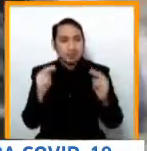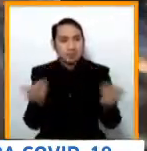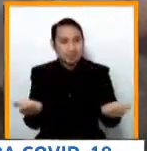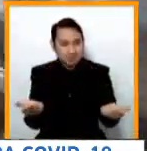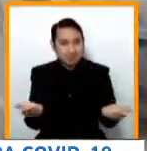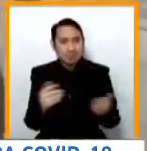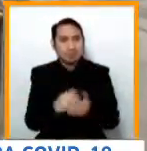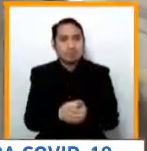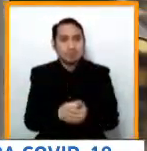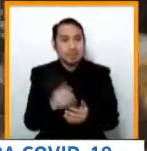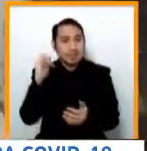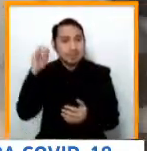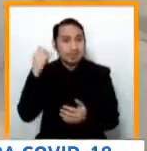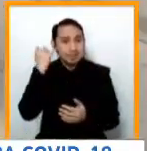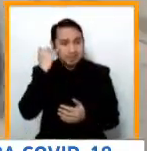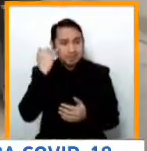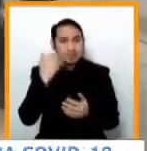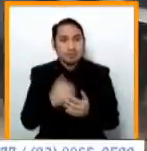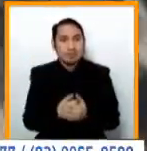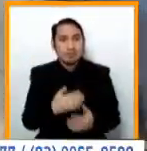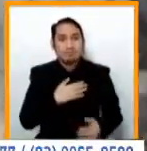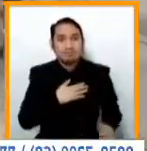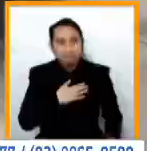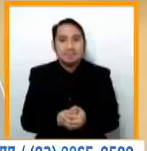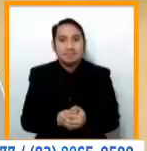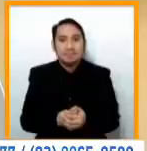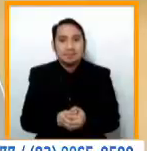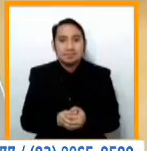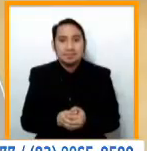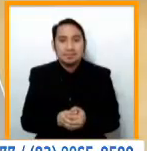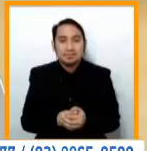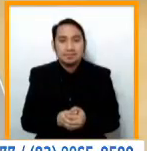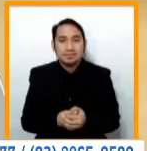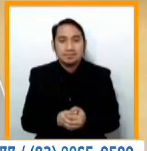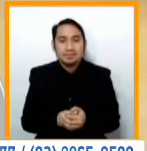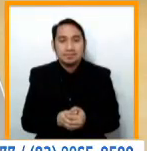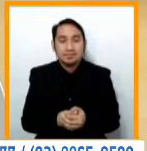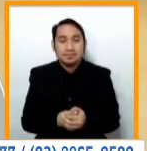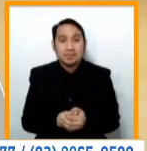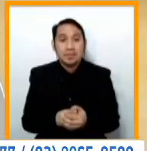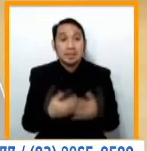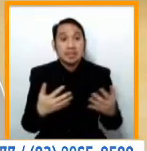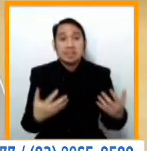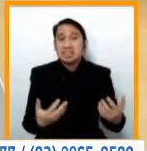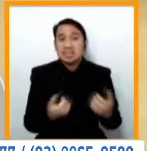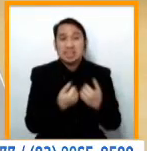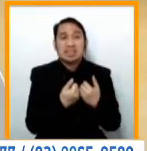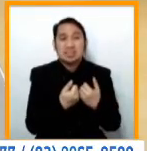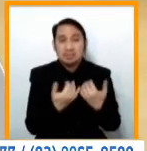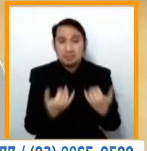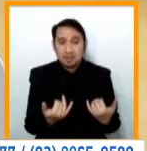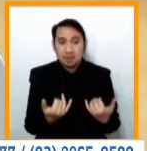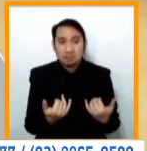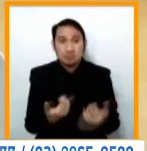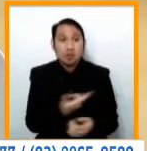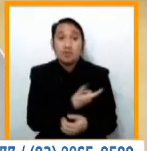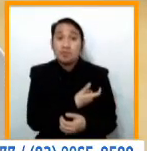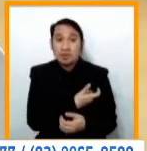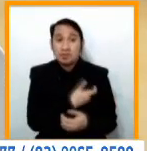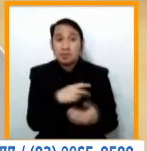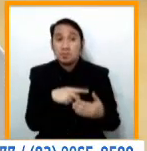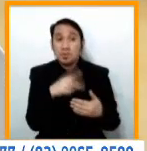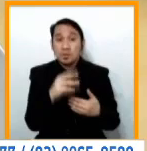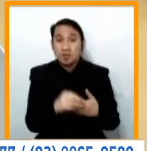po si James Agustin, Buong Puso para sa Pilipino. Isa sa mga hamon na kinakaharap ng vaccination program contra COVID-19 ang